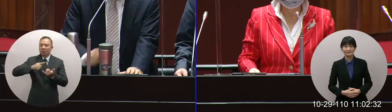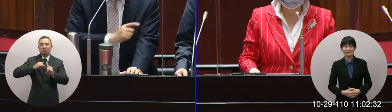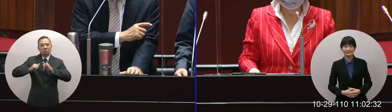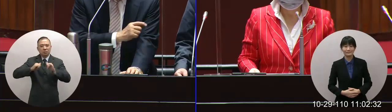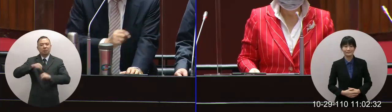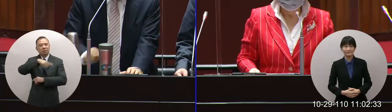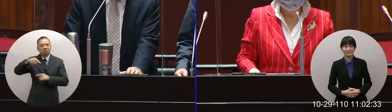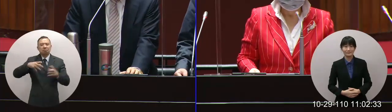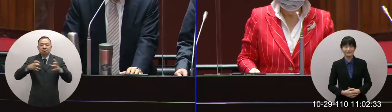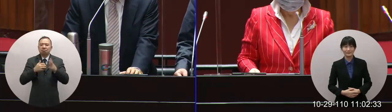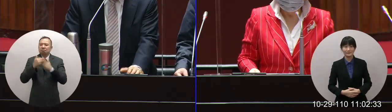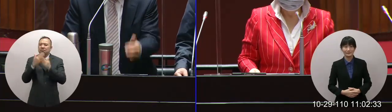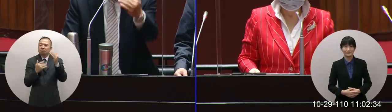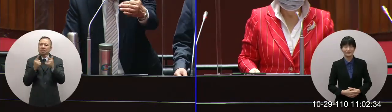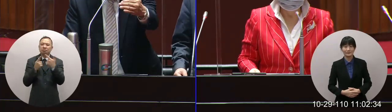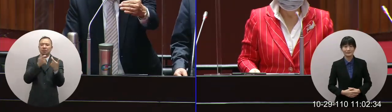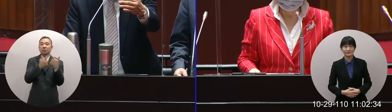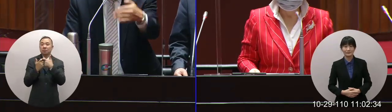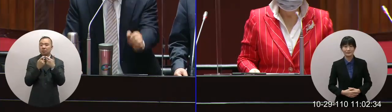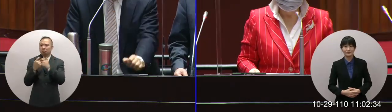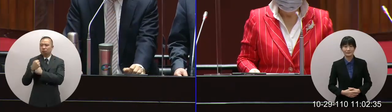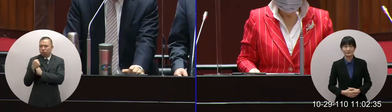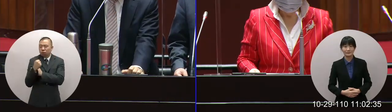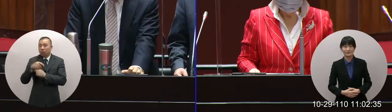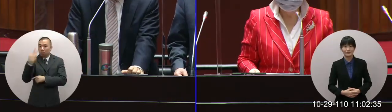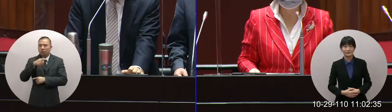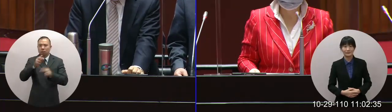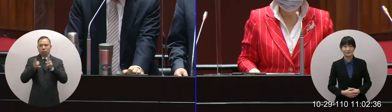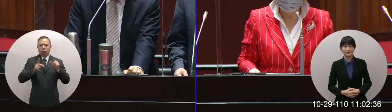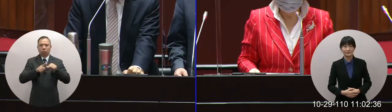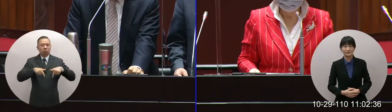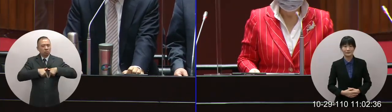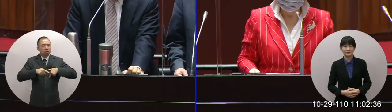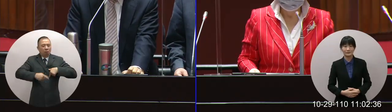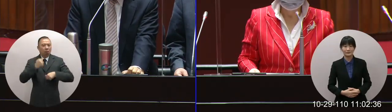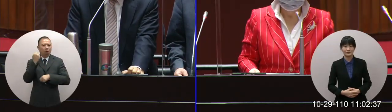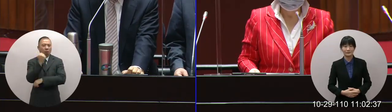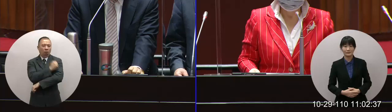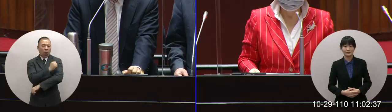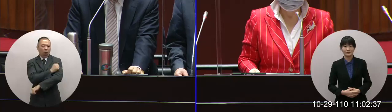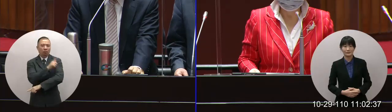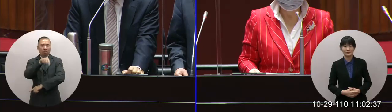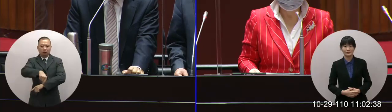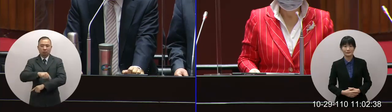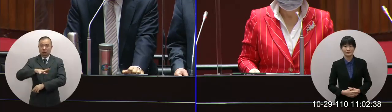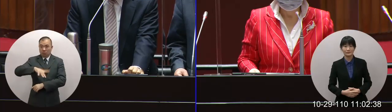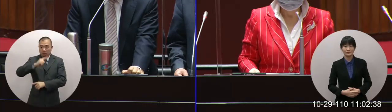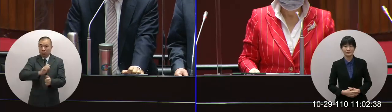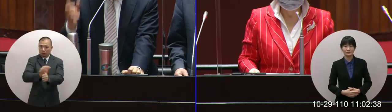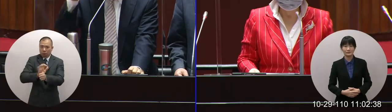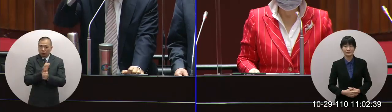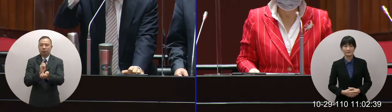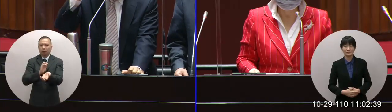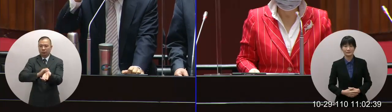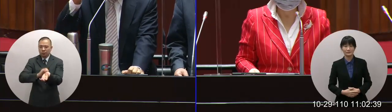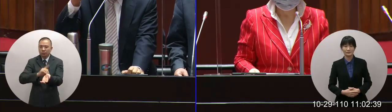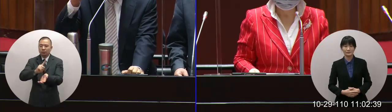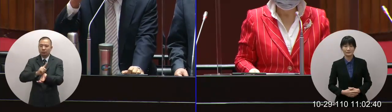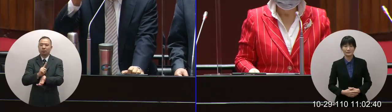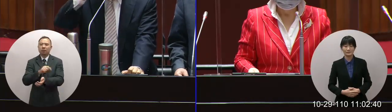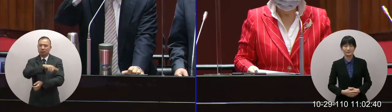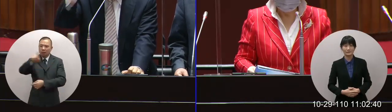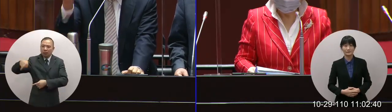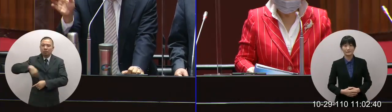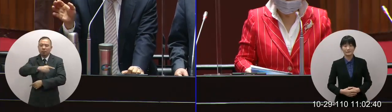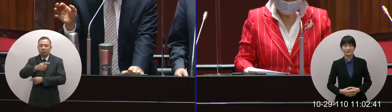力，指挥中心也非常辛苦，第一线医疗人员非常值得肯定跟感谢，我们今天防